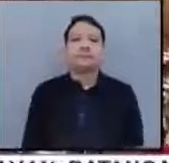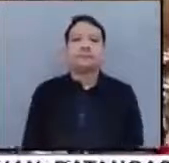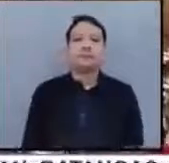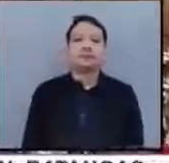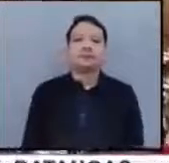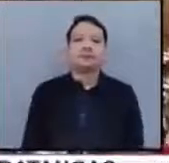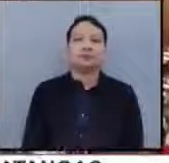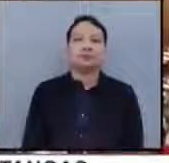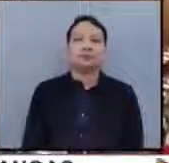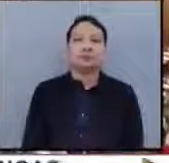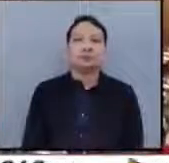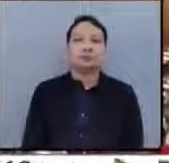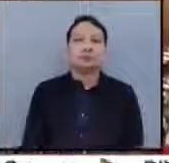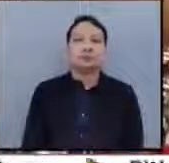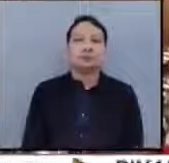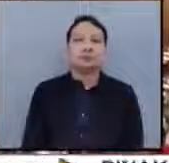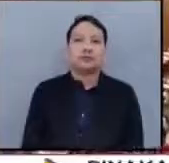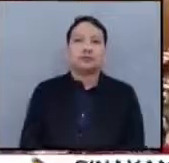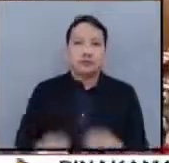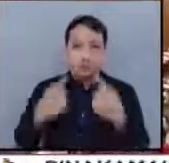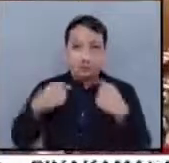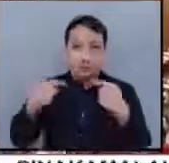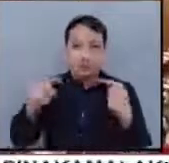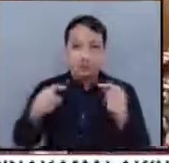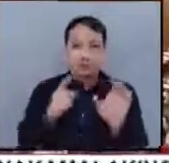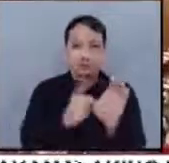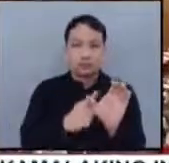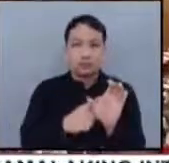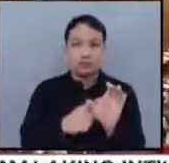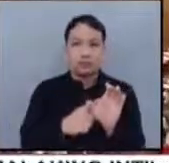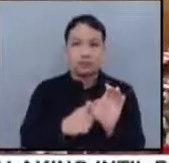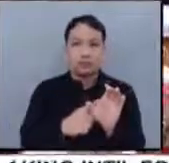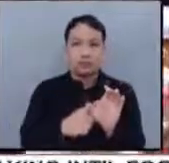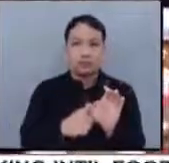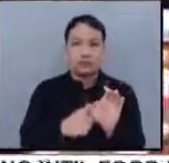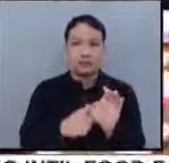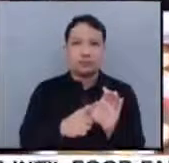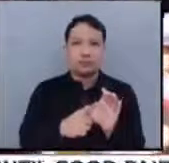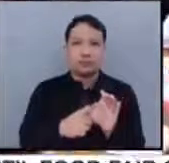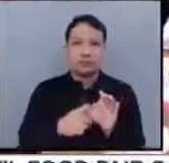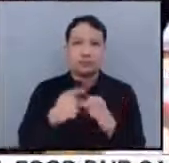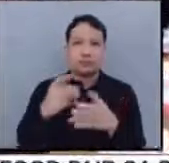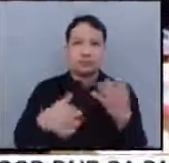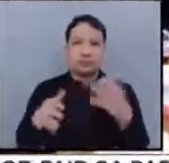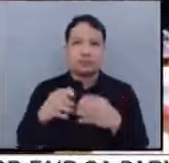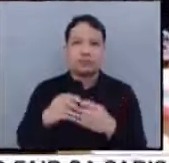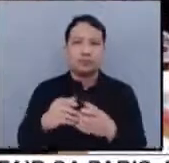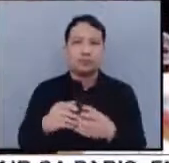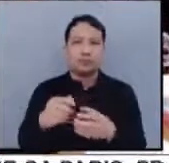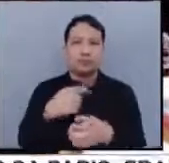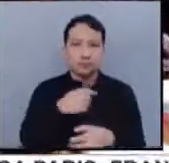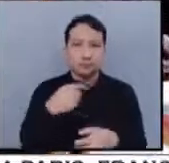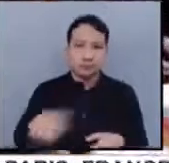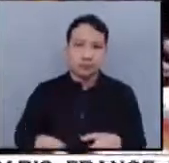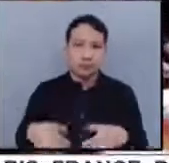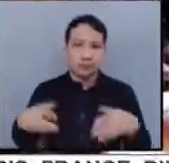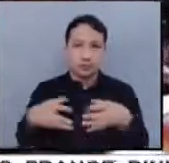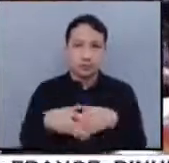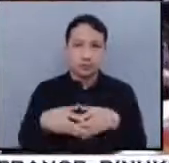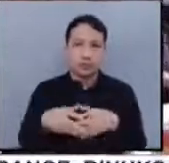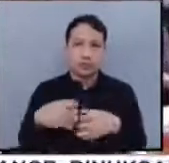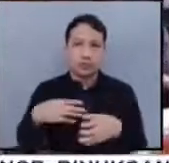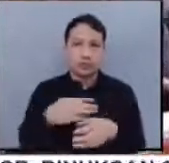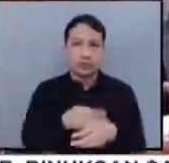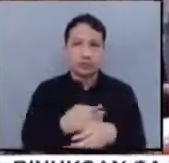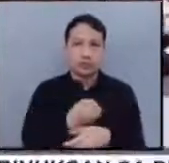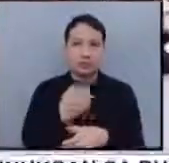Itinuturing na matagumpay ng Communist Party of China ang kanilang pitong araw na 28th National Congress. Opisyal nang natapos ang Congress kung saan ilang patakaran ang